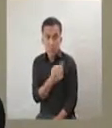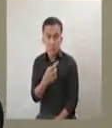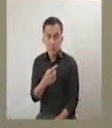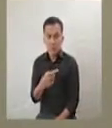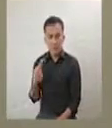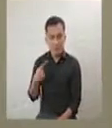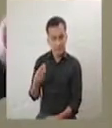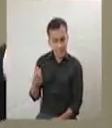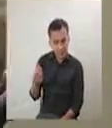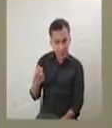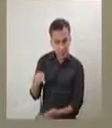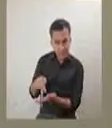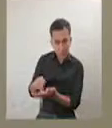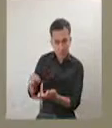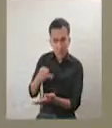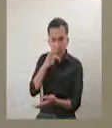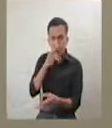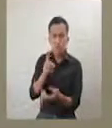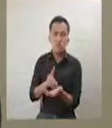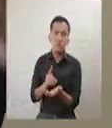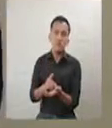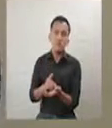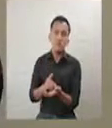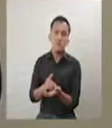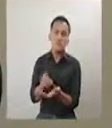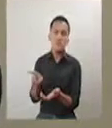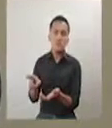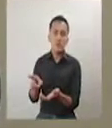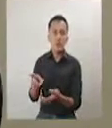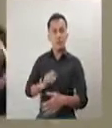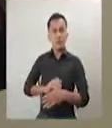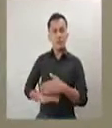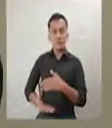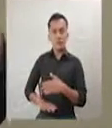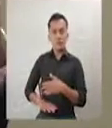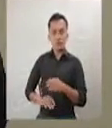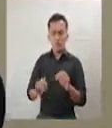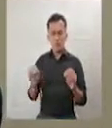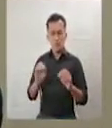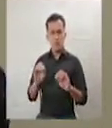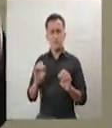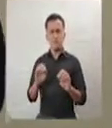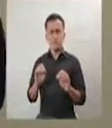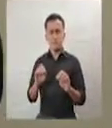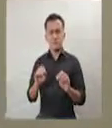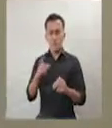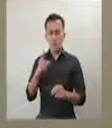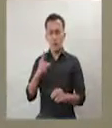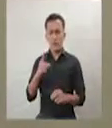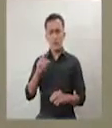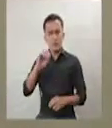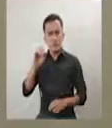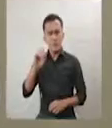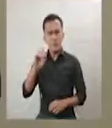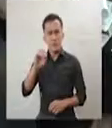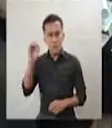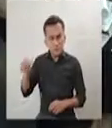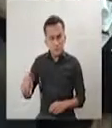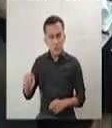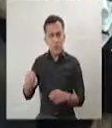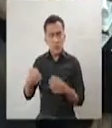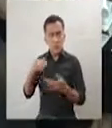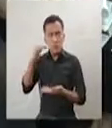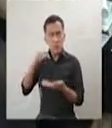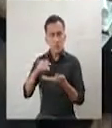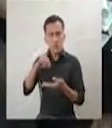palibasa sila ay may pera na pambayad sa mga private doctors, ng kanilang panganganak, wala ka halos o halos 1% lang or less